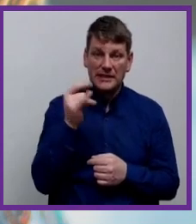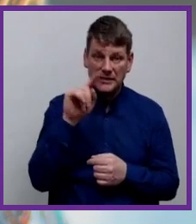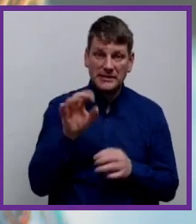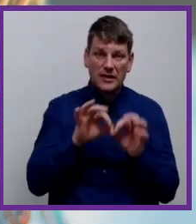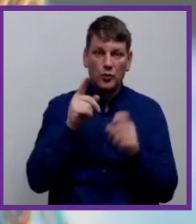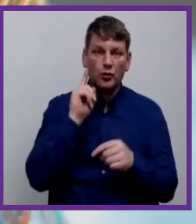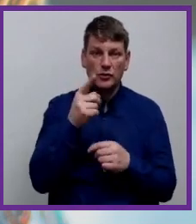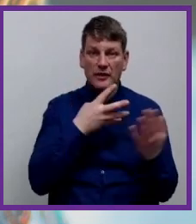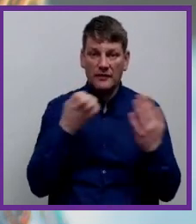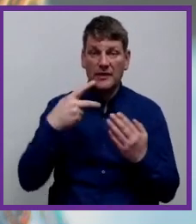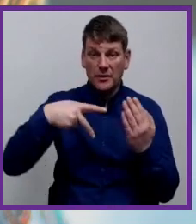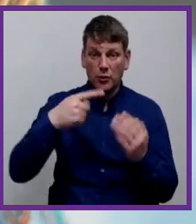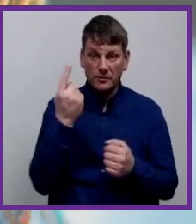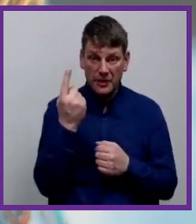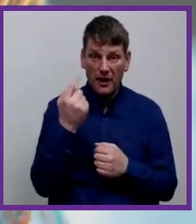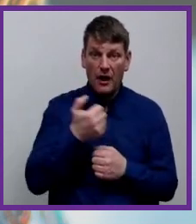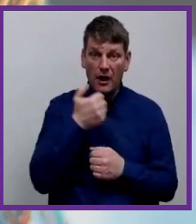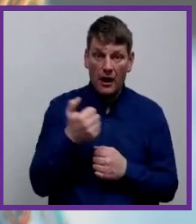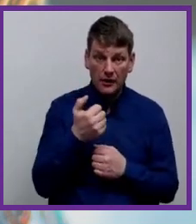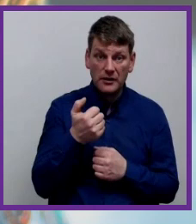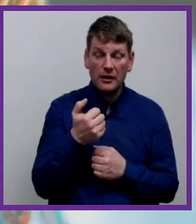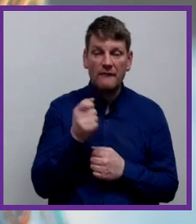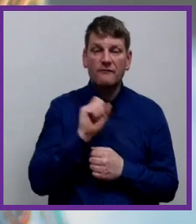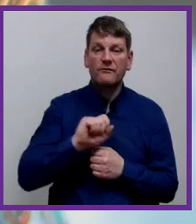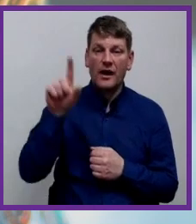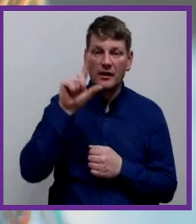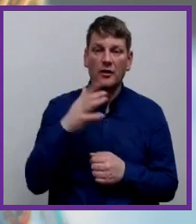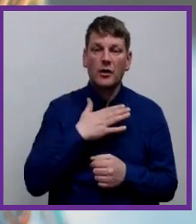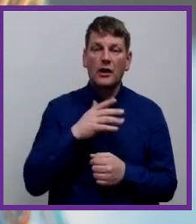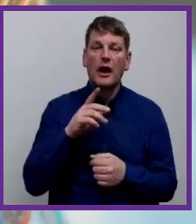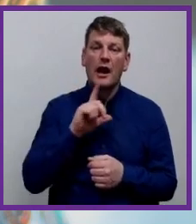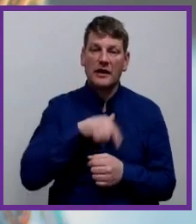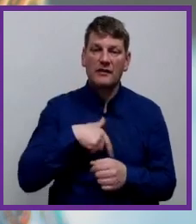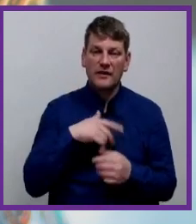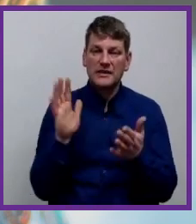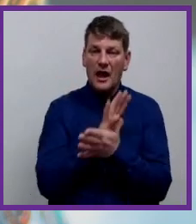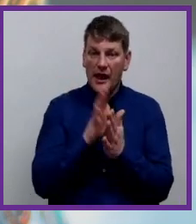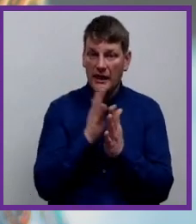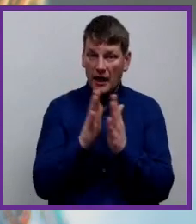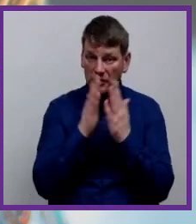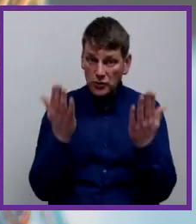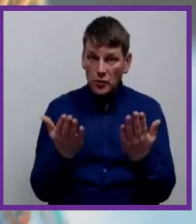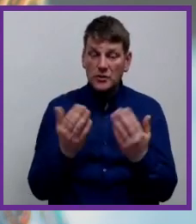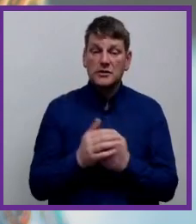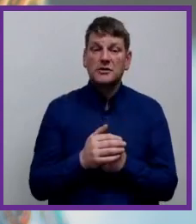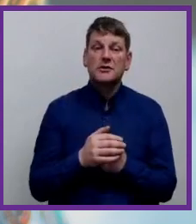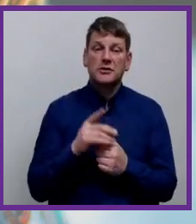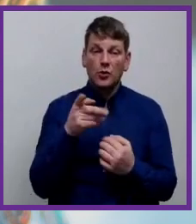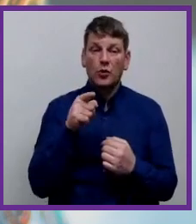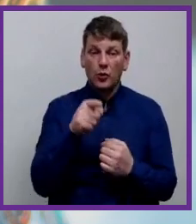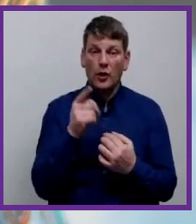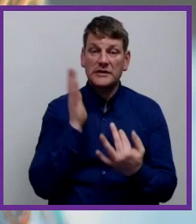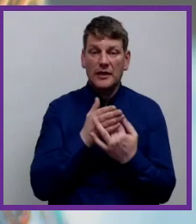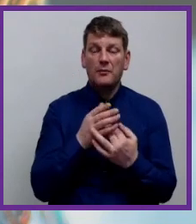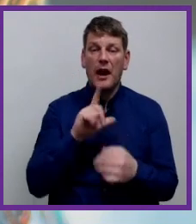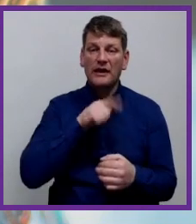no 1921. Gada, vairākos Latvijas laikrakstos, prominentos laikrakstos, tos, tas ir Latvijas